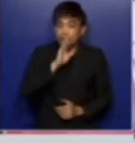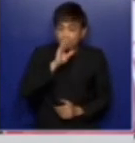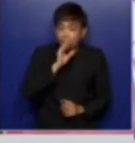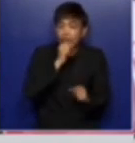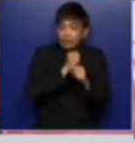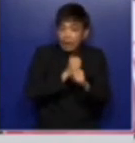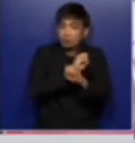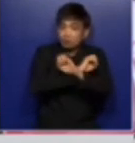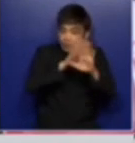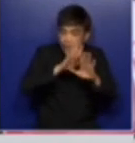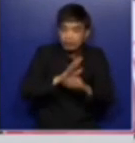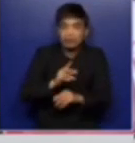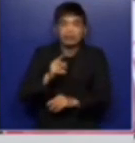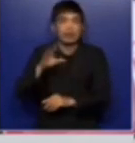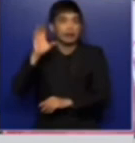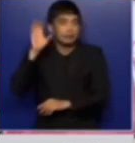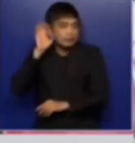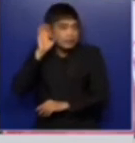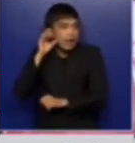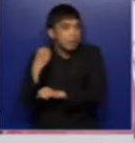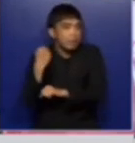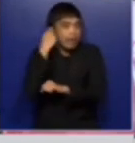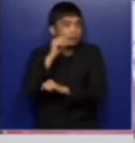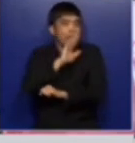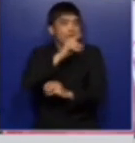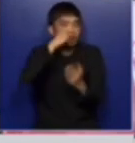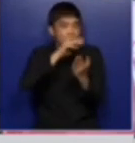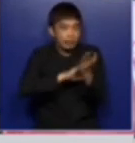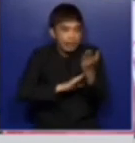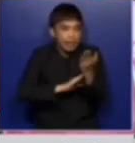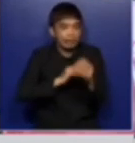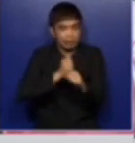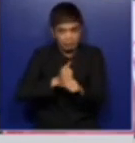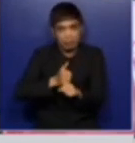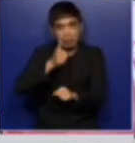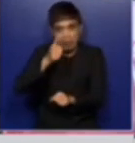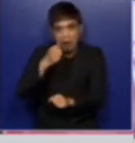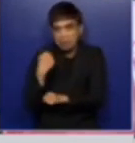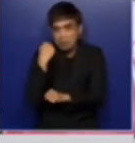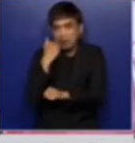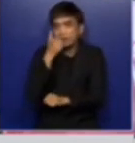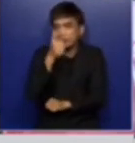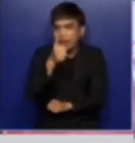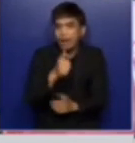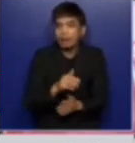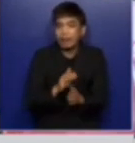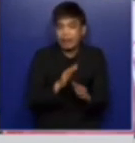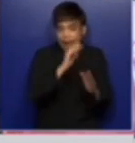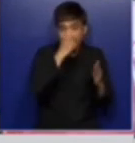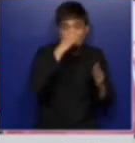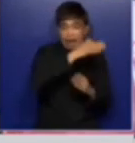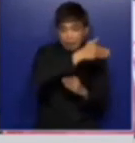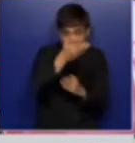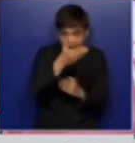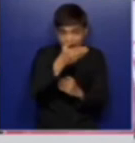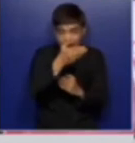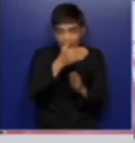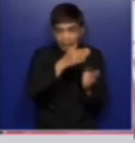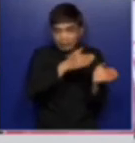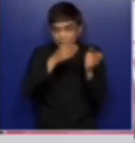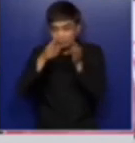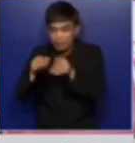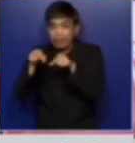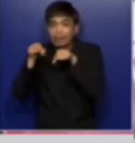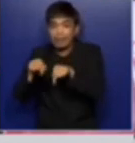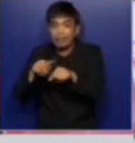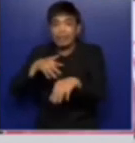ะกลับขึ้นมานั่นในระดับชาติส่วนในระดับท้องถิ่นรัฐบาลได้แช่แ